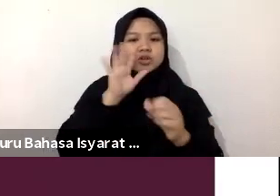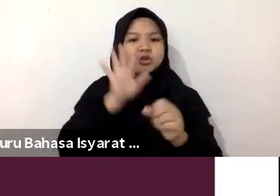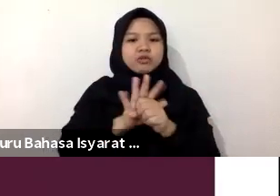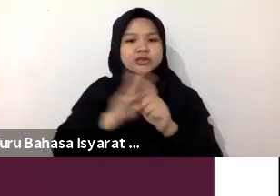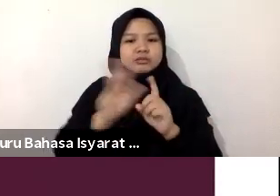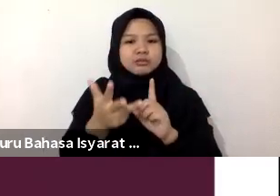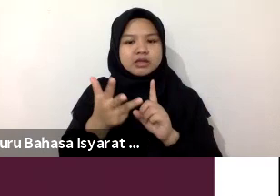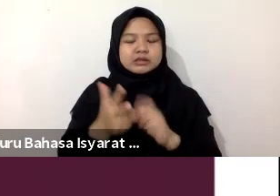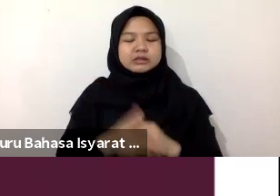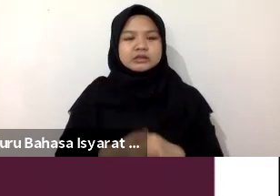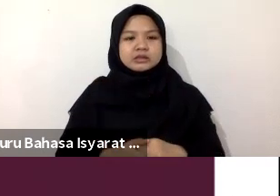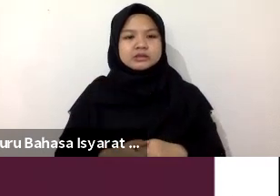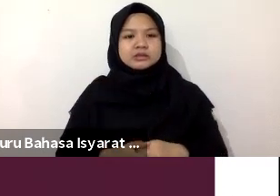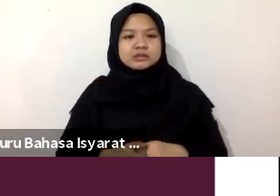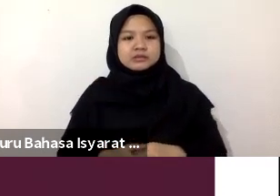COVID-19.